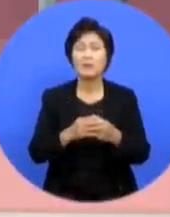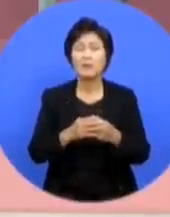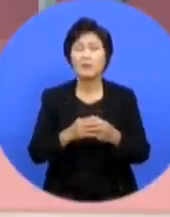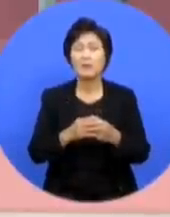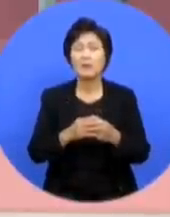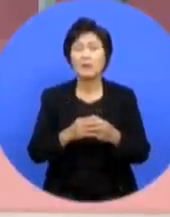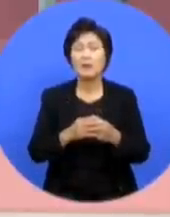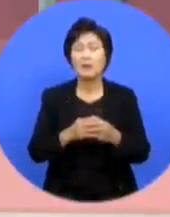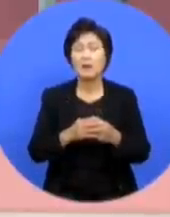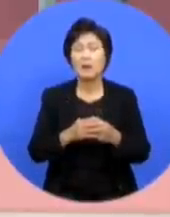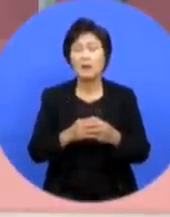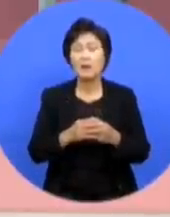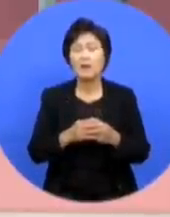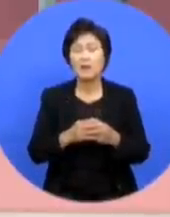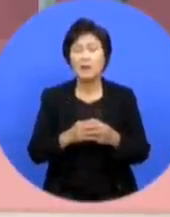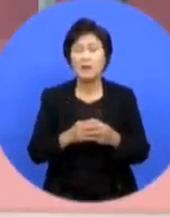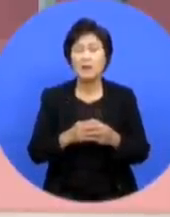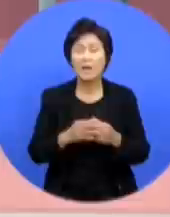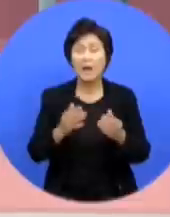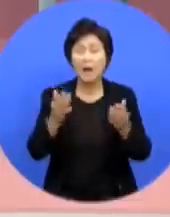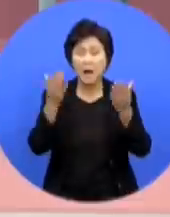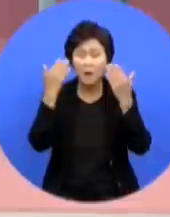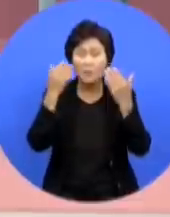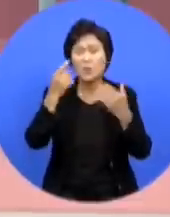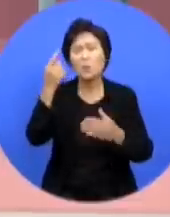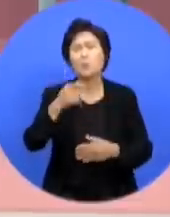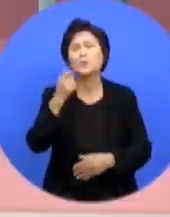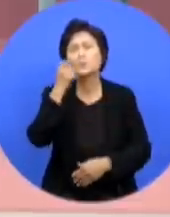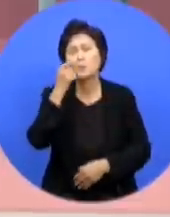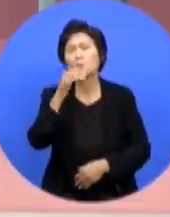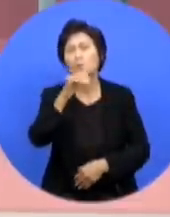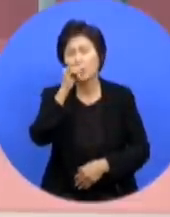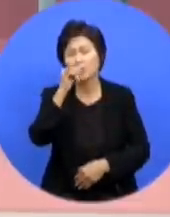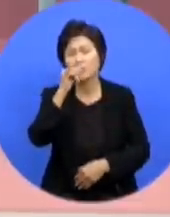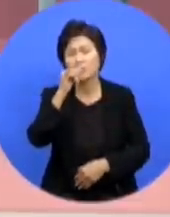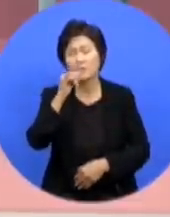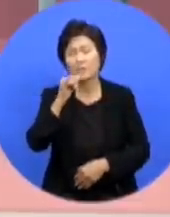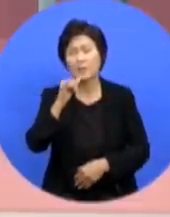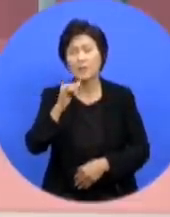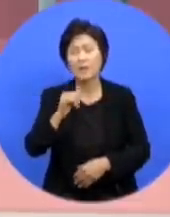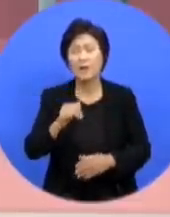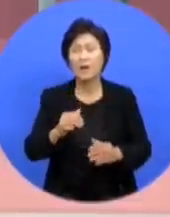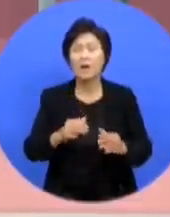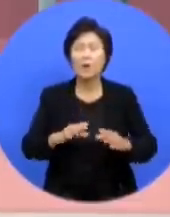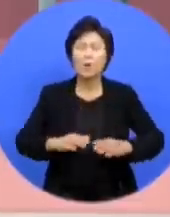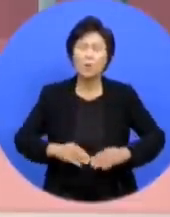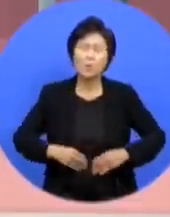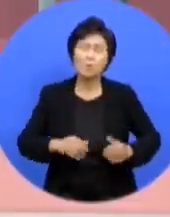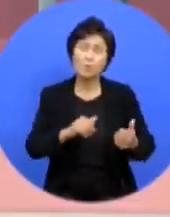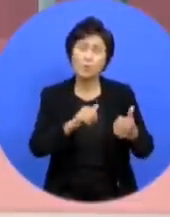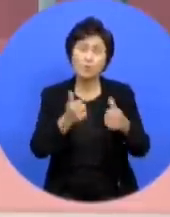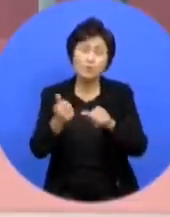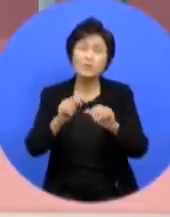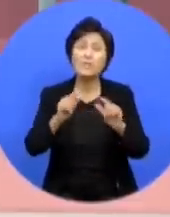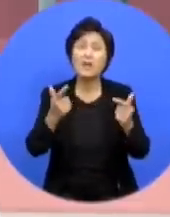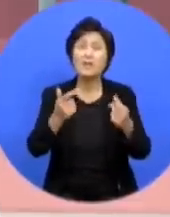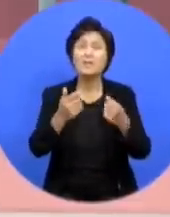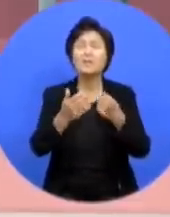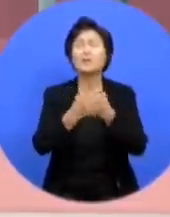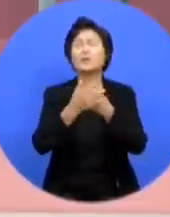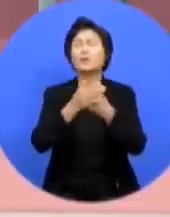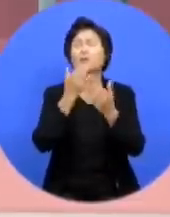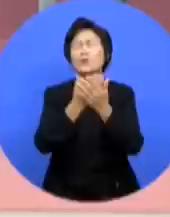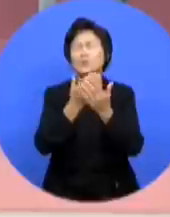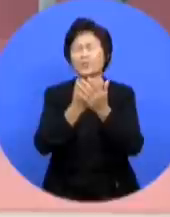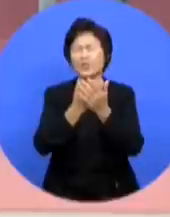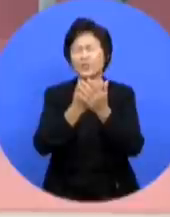백성을 위해서 기도합니다. 굶어 죽지 않게. 굶어 죽지 않게 해달라고. 예. 그럼 또 뭐 기도하는 것 있나 하니까